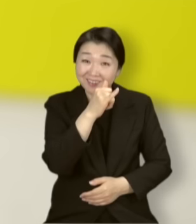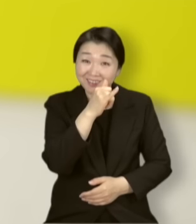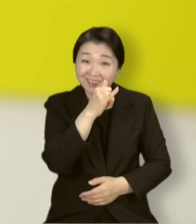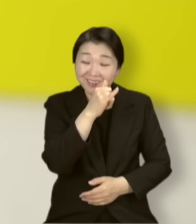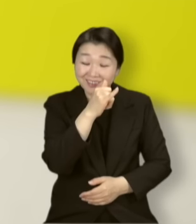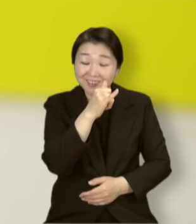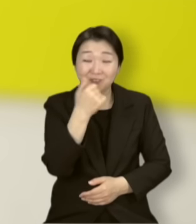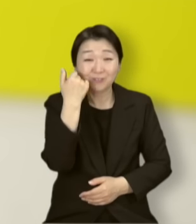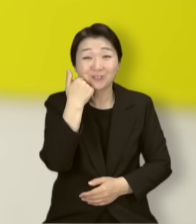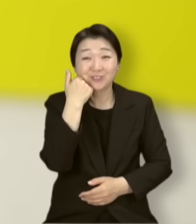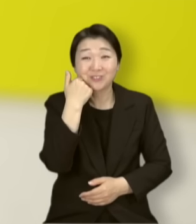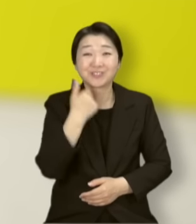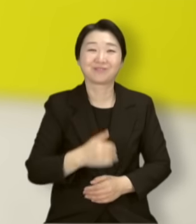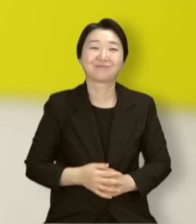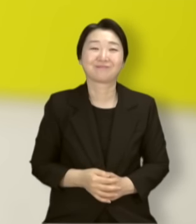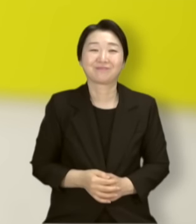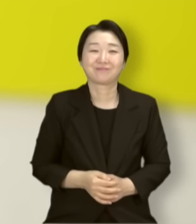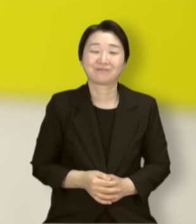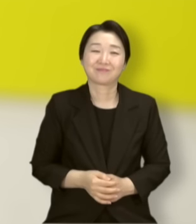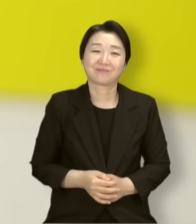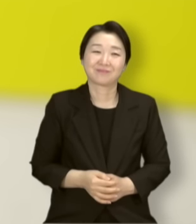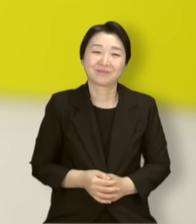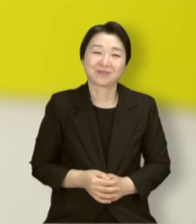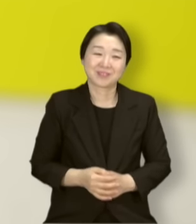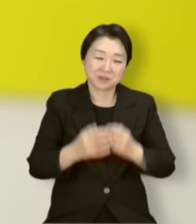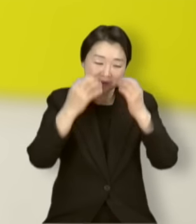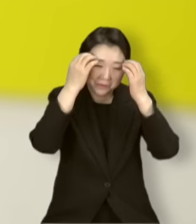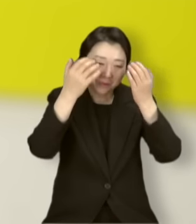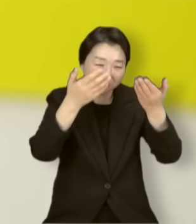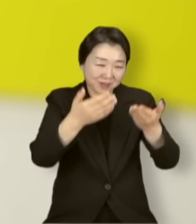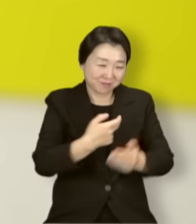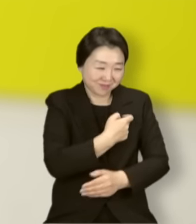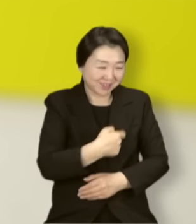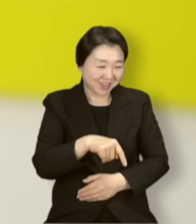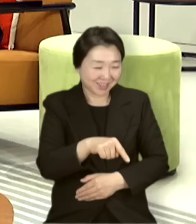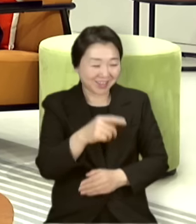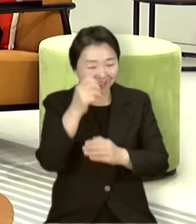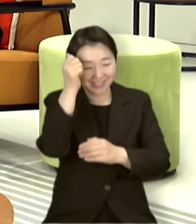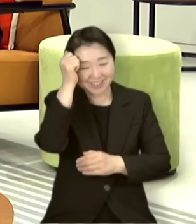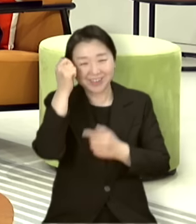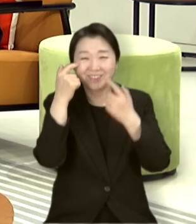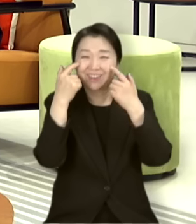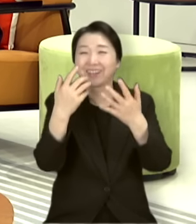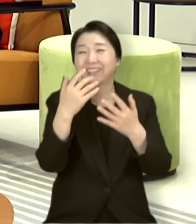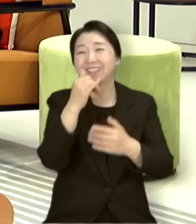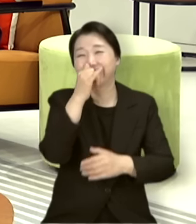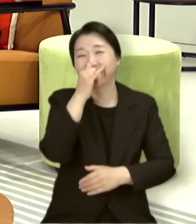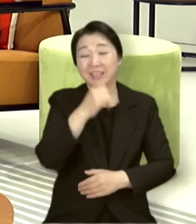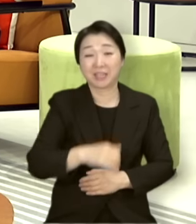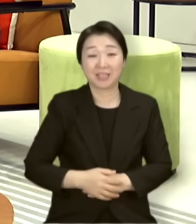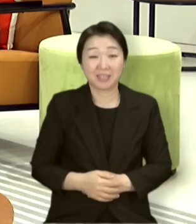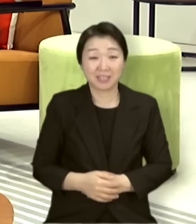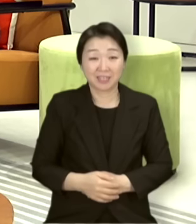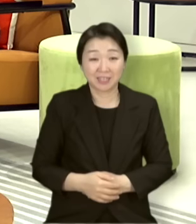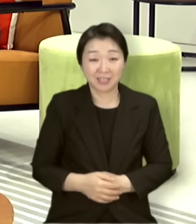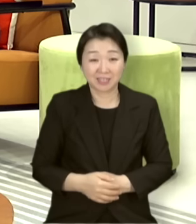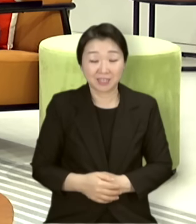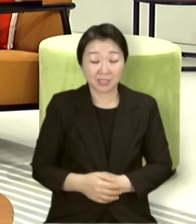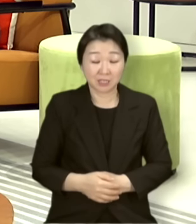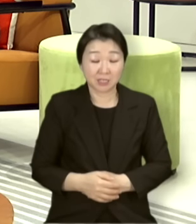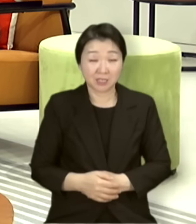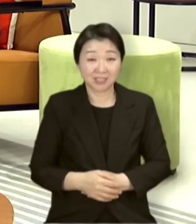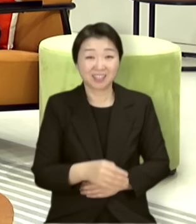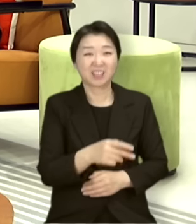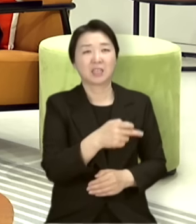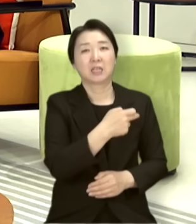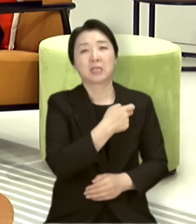뭐 고생시킨 제자들일수록 기억에 제일 남고요. 총장님이 제자들이 아니면 제자는 제자가 저